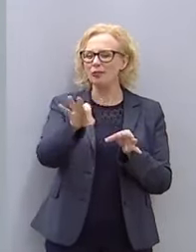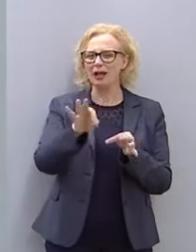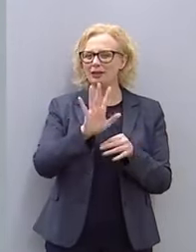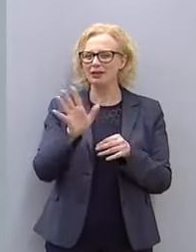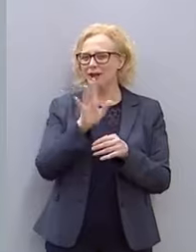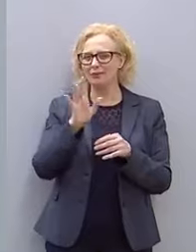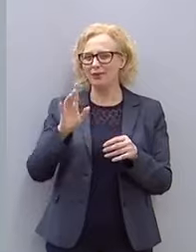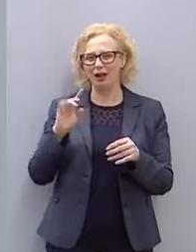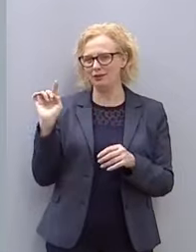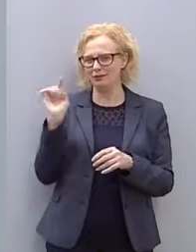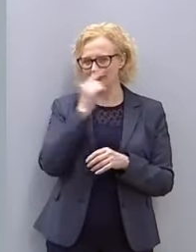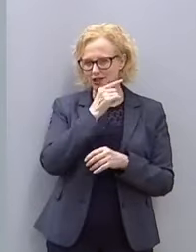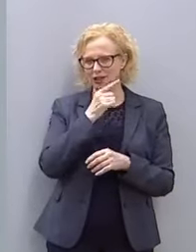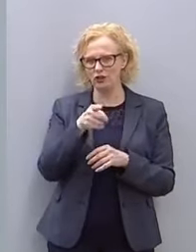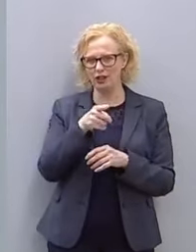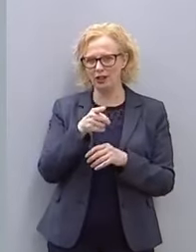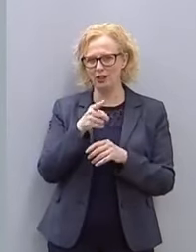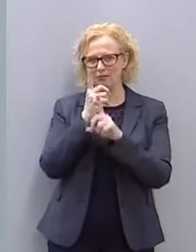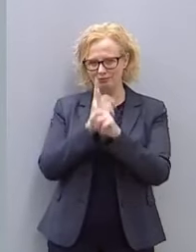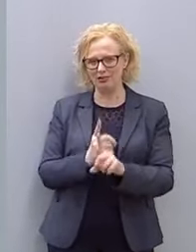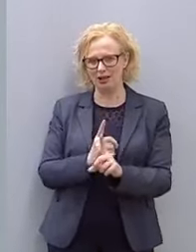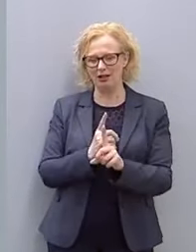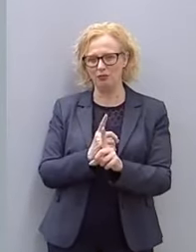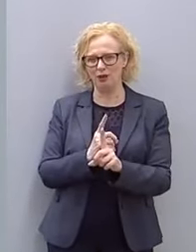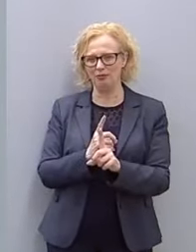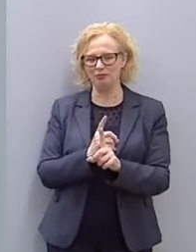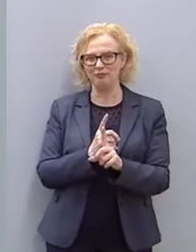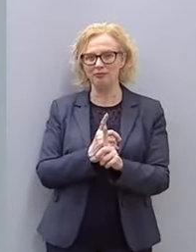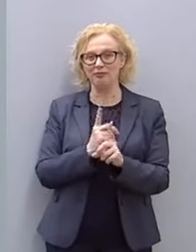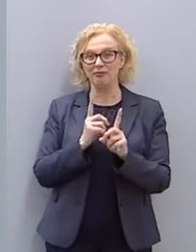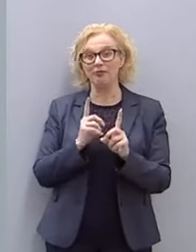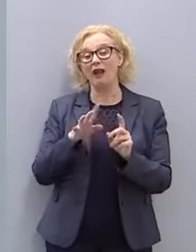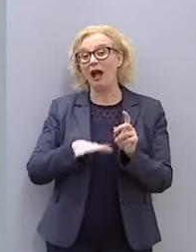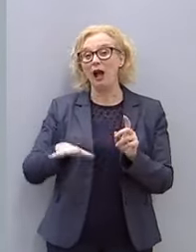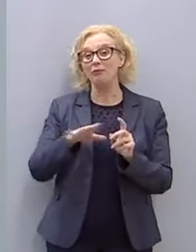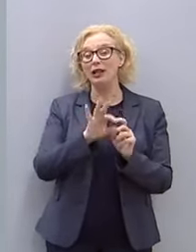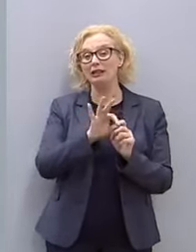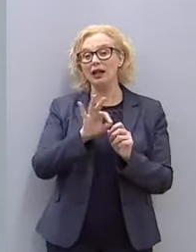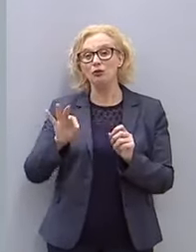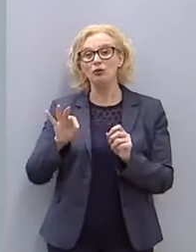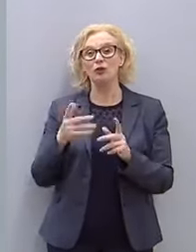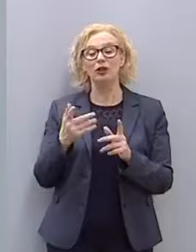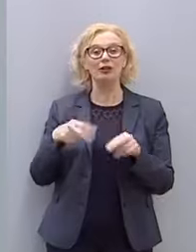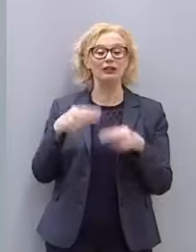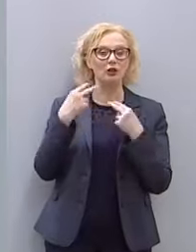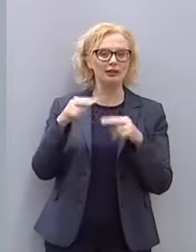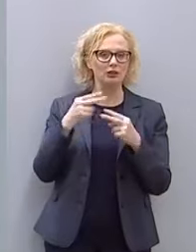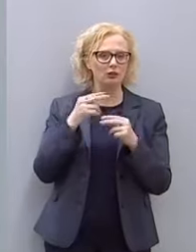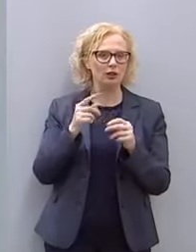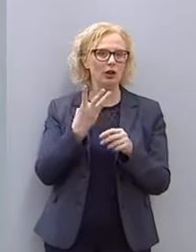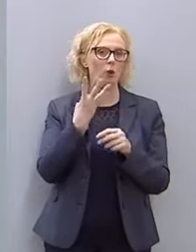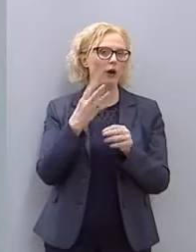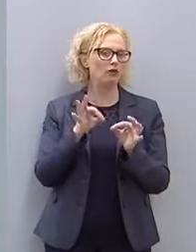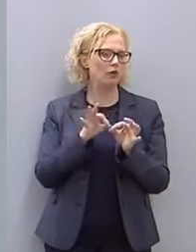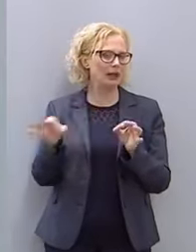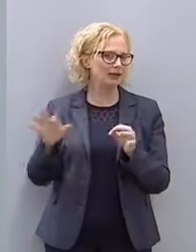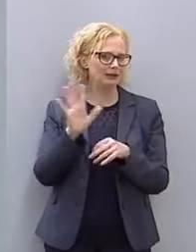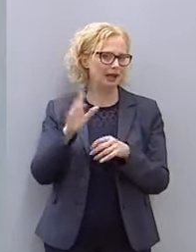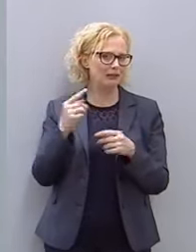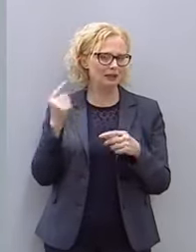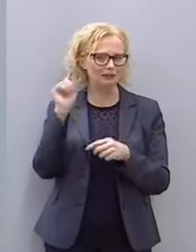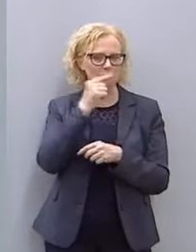in determinati ambienti del mondo della ristorazione è chiaro che noi applicheremo